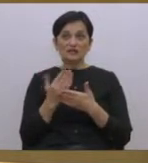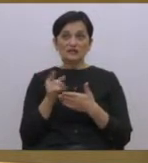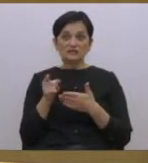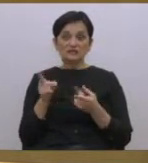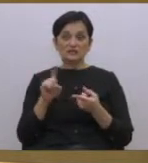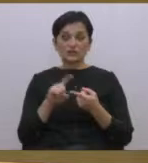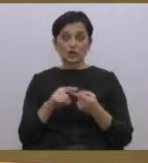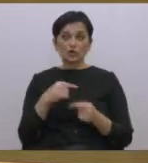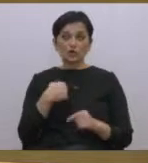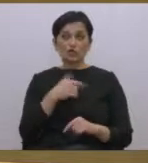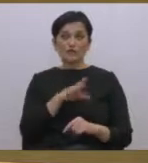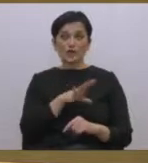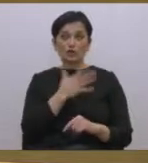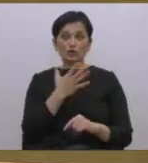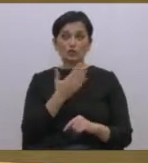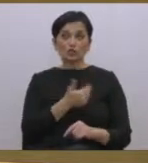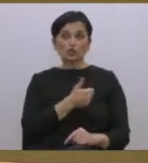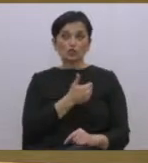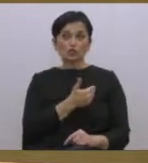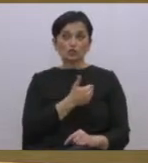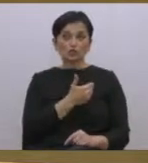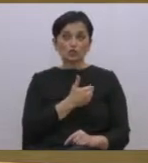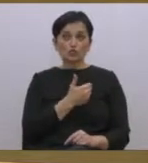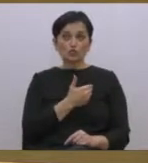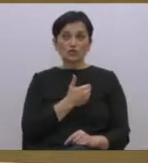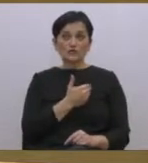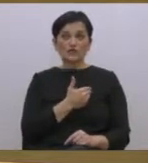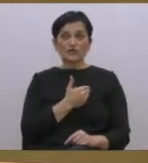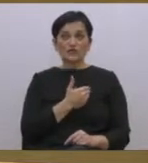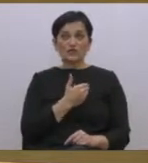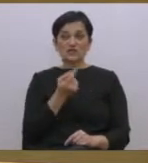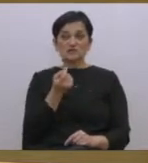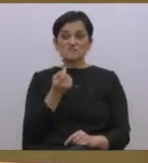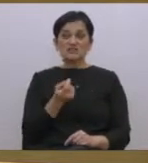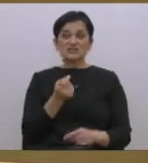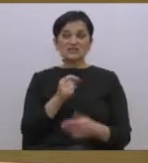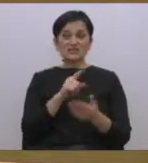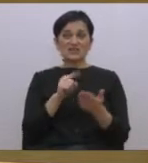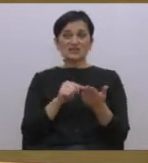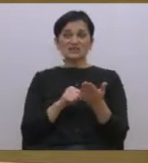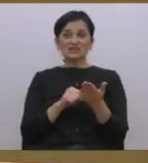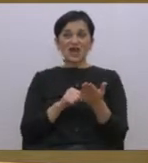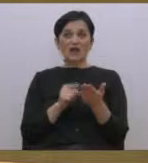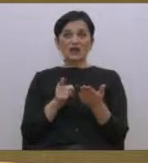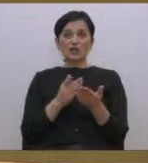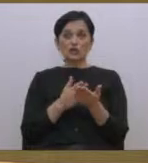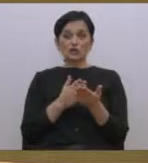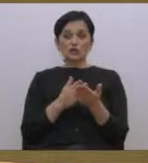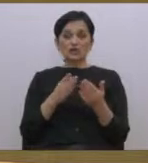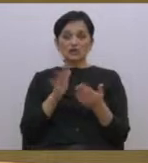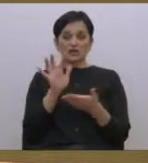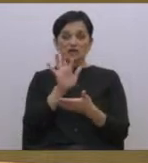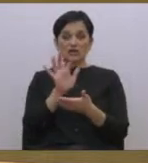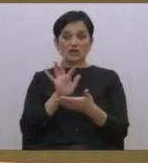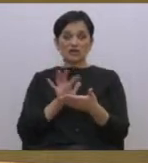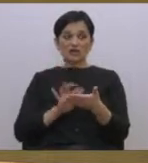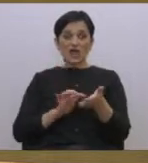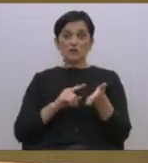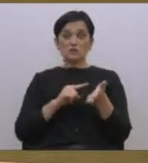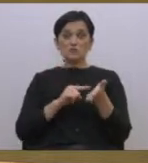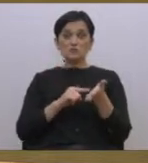și revetet scondă, dar pe urisurul rom. Țire sa kithia, este ca tai tuton text și arismiti